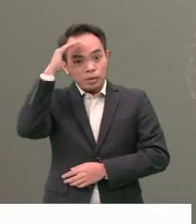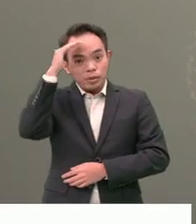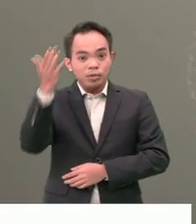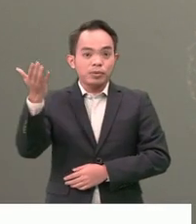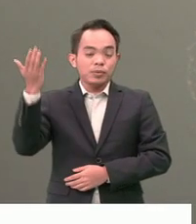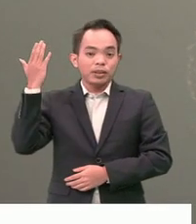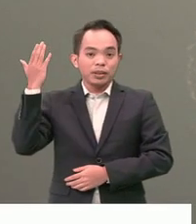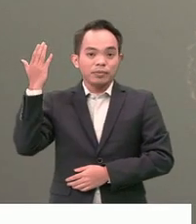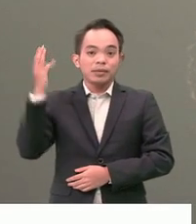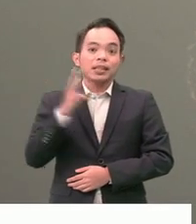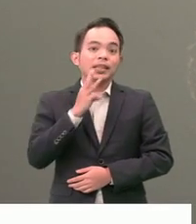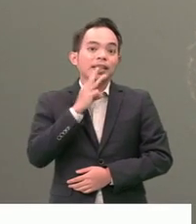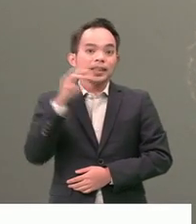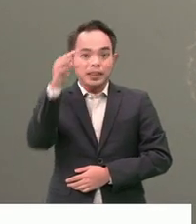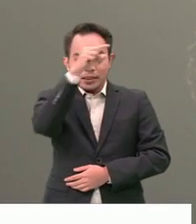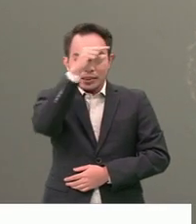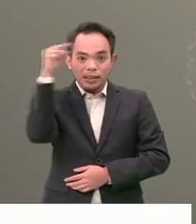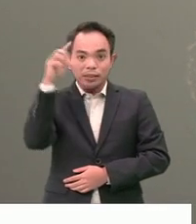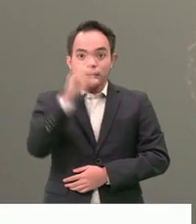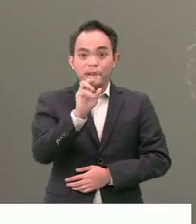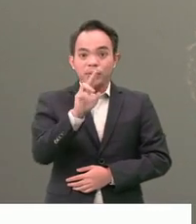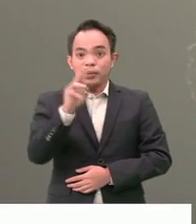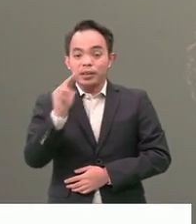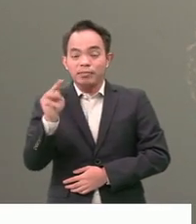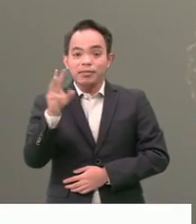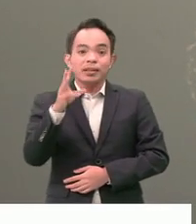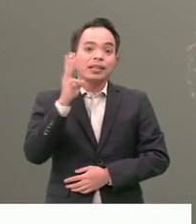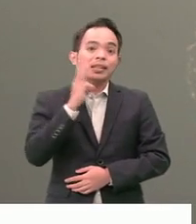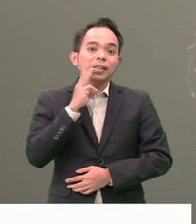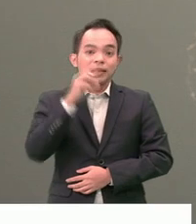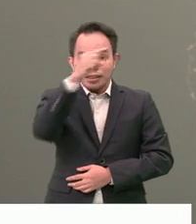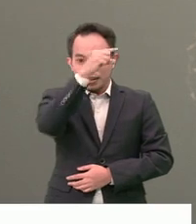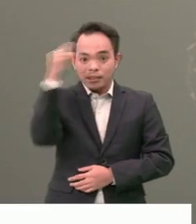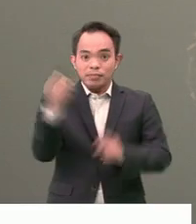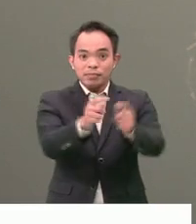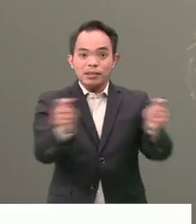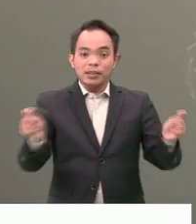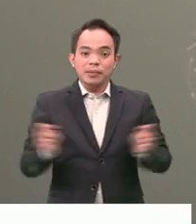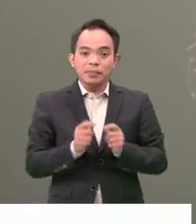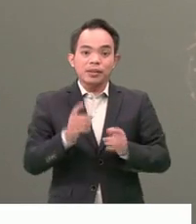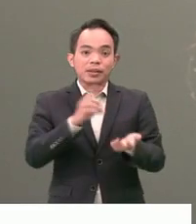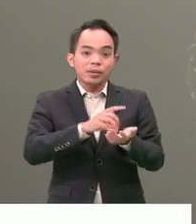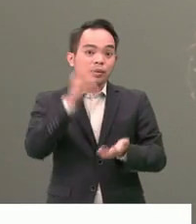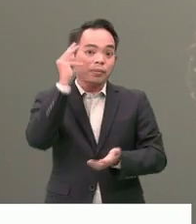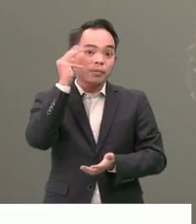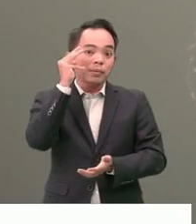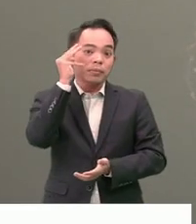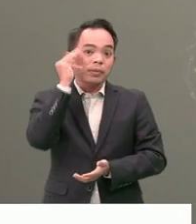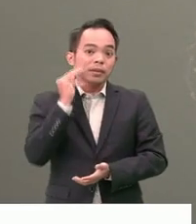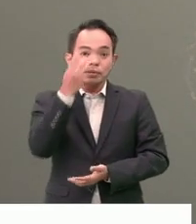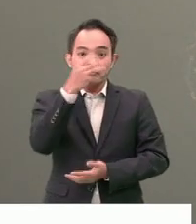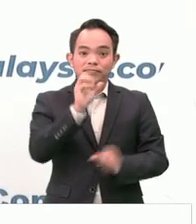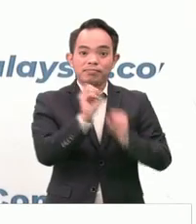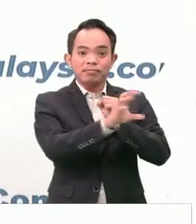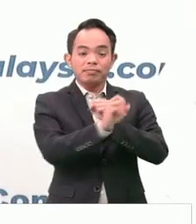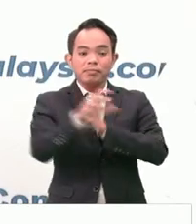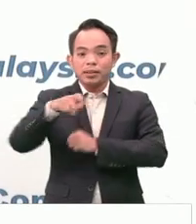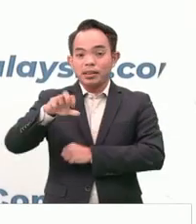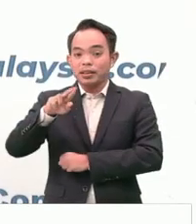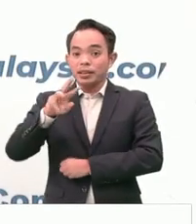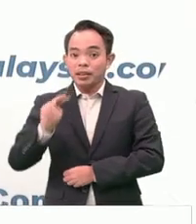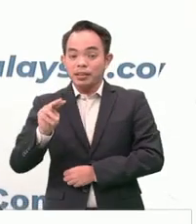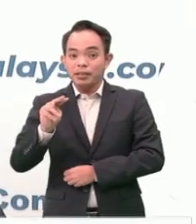ini di Air Hitam. Dewan Undangan Negeri Air Hitam merupakan tempat Dr. Mahathir berkempen pada PRN itu. That's